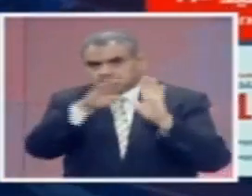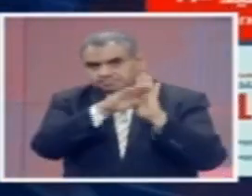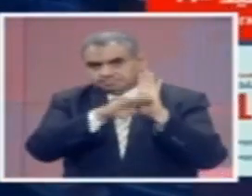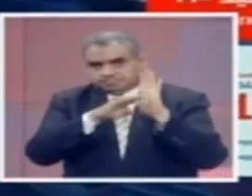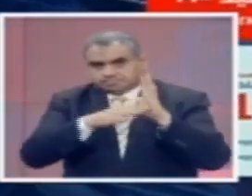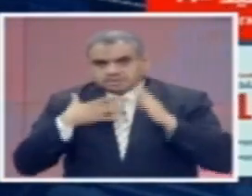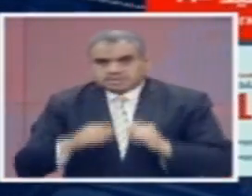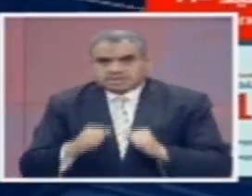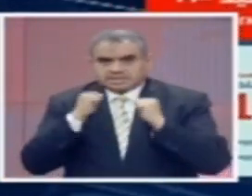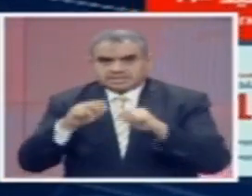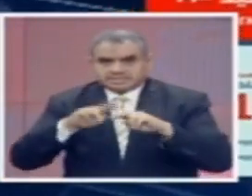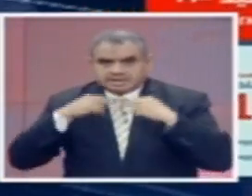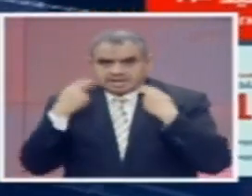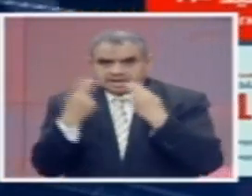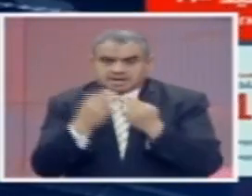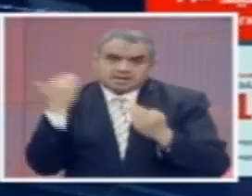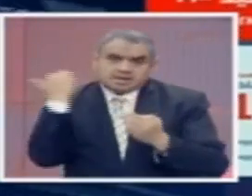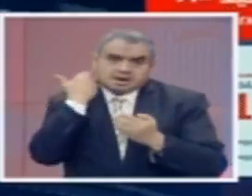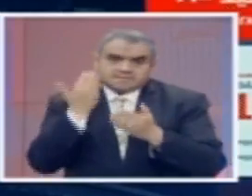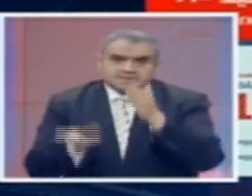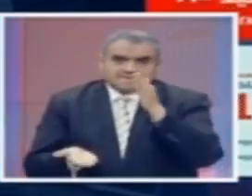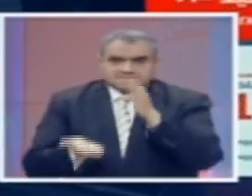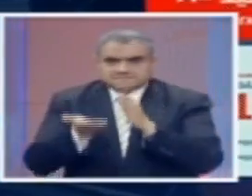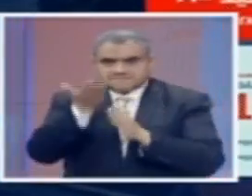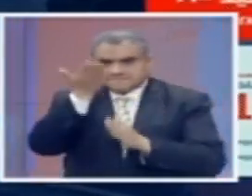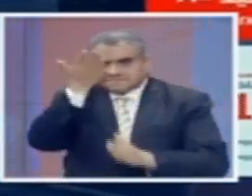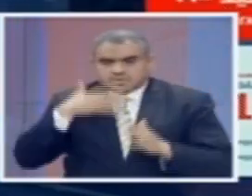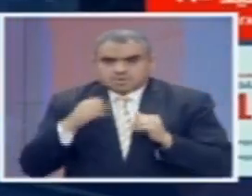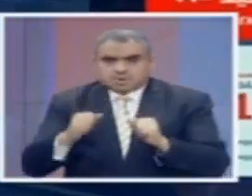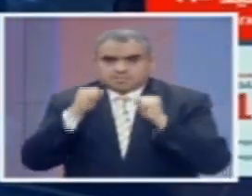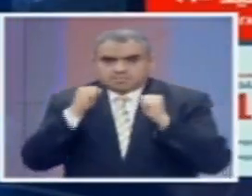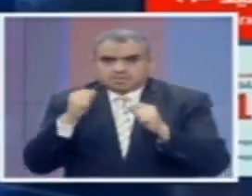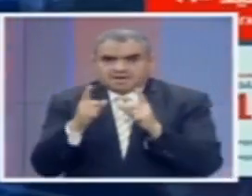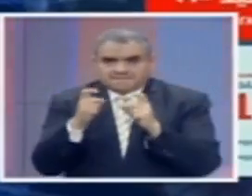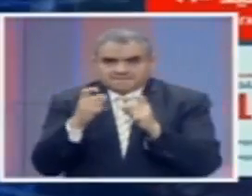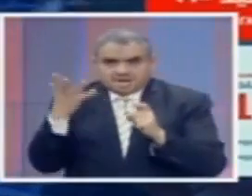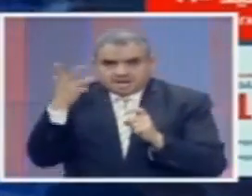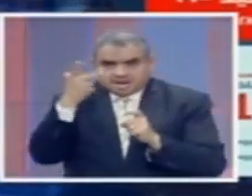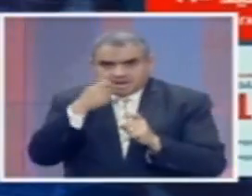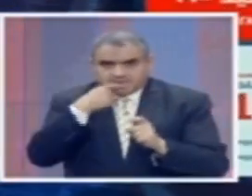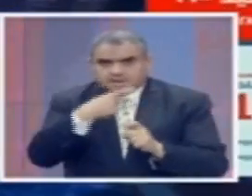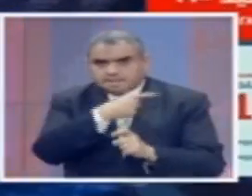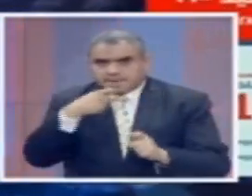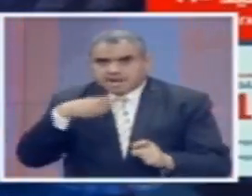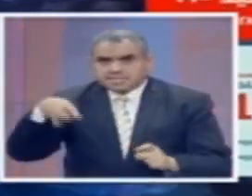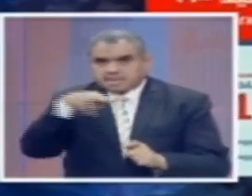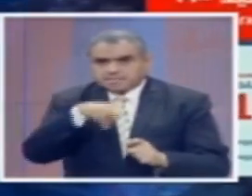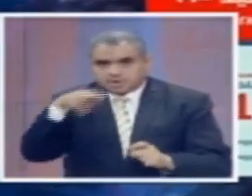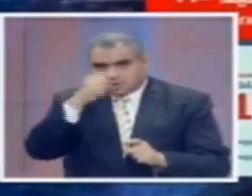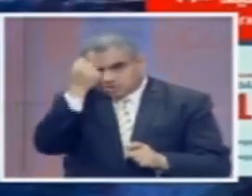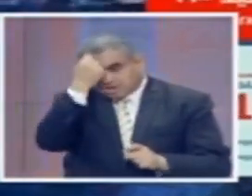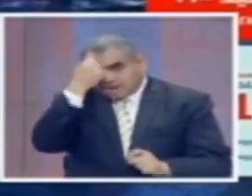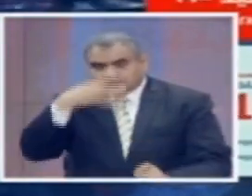لإرشادات منظمة الصحة العالمية، ليرتفع إجمالي المتعافين من الفيروس إلى